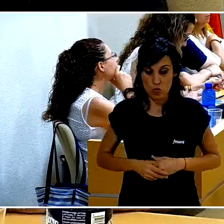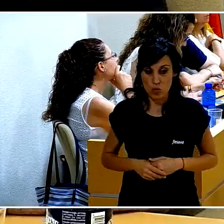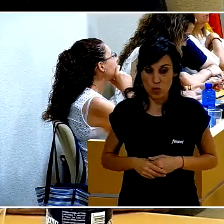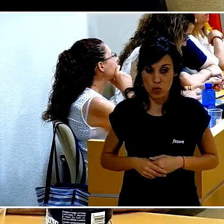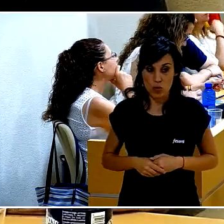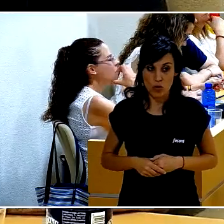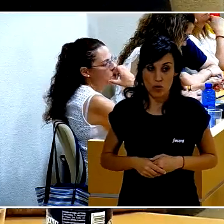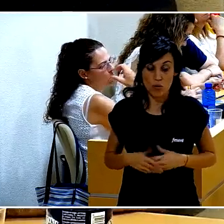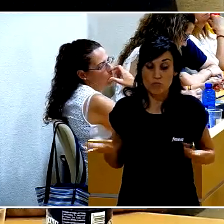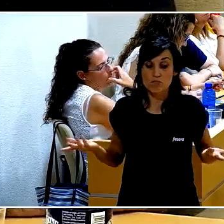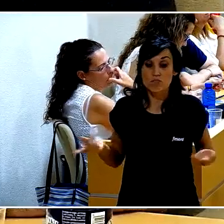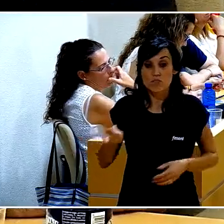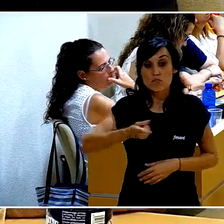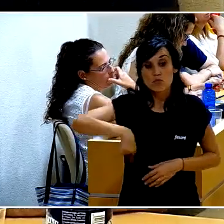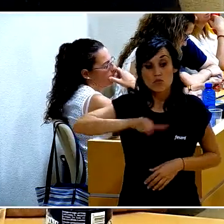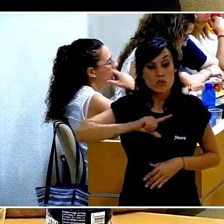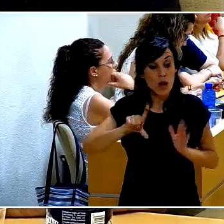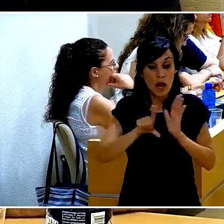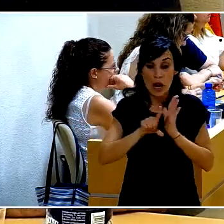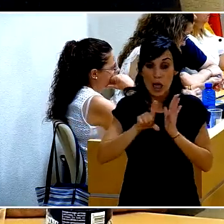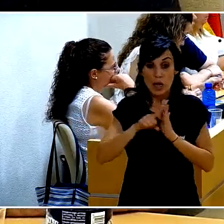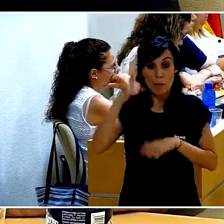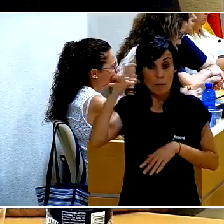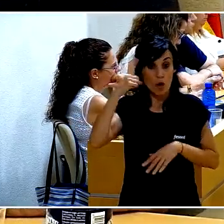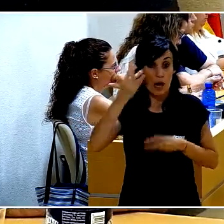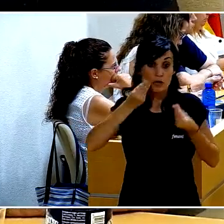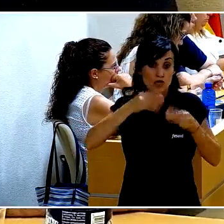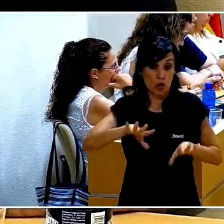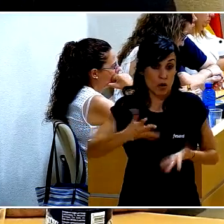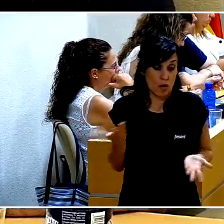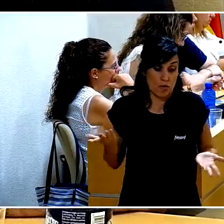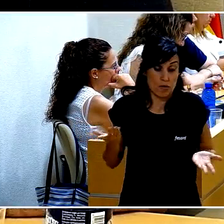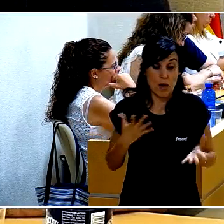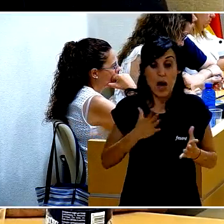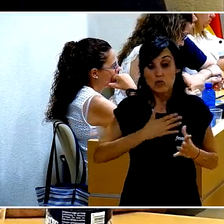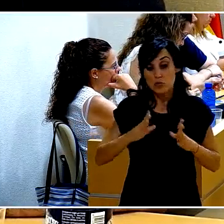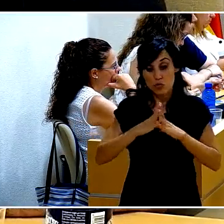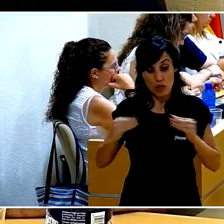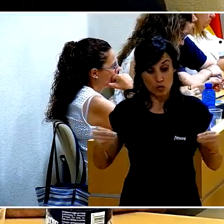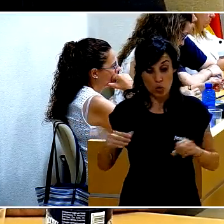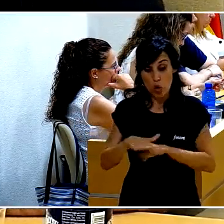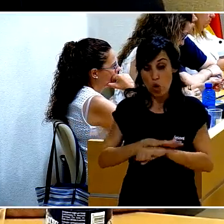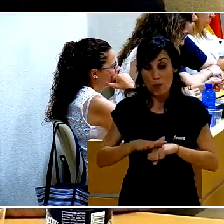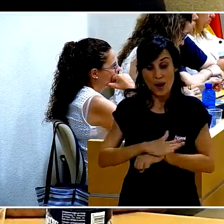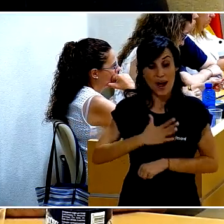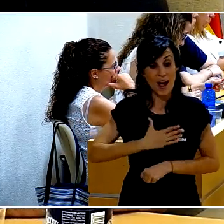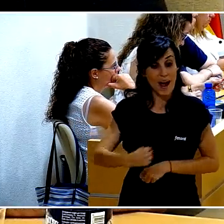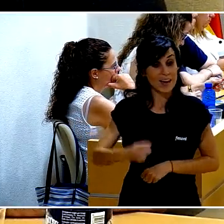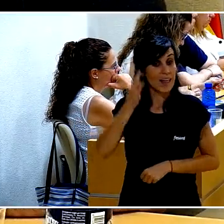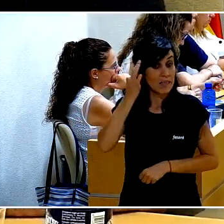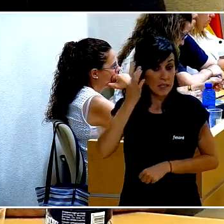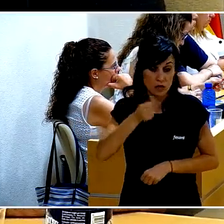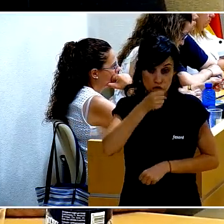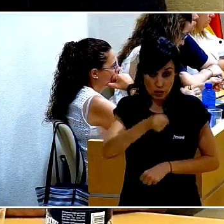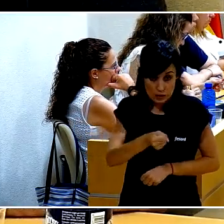moció. Nosaltres vam fer la llei de la memòria històrica. L'Ajuntament de Vall d'Uxó està governat per una alcaldessa socialista